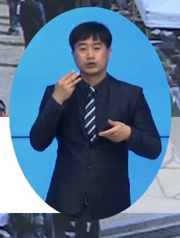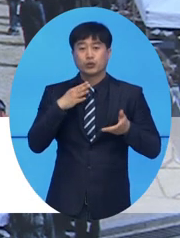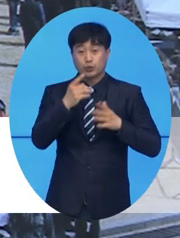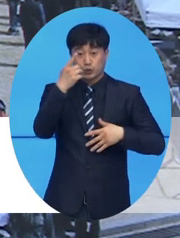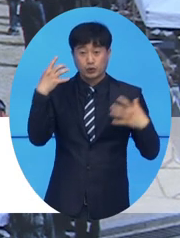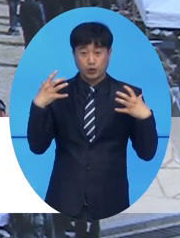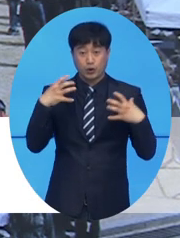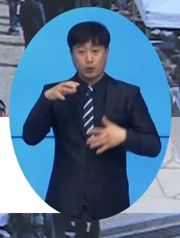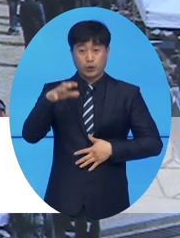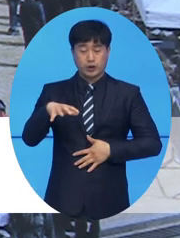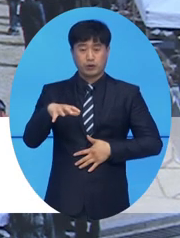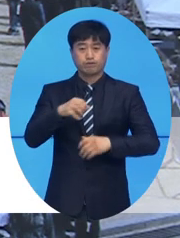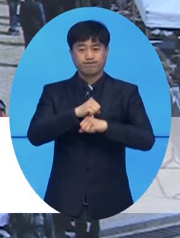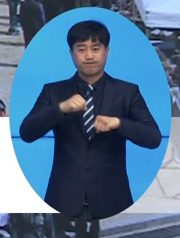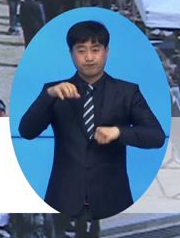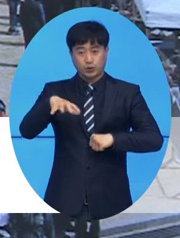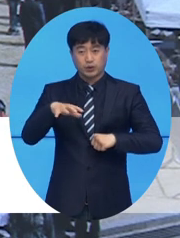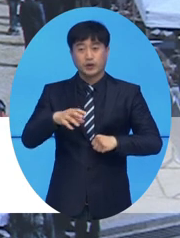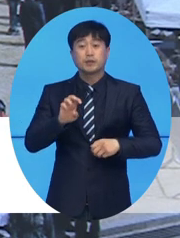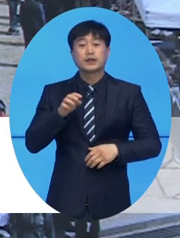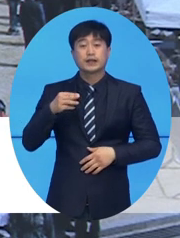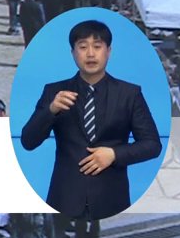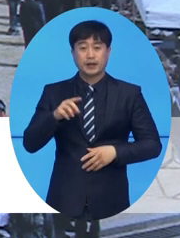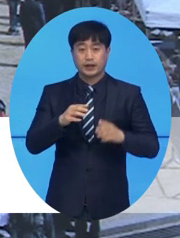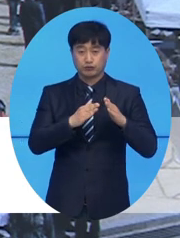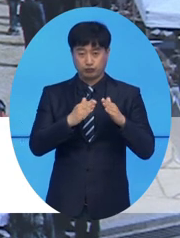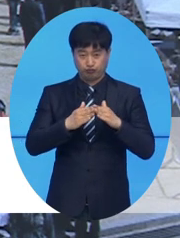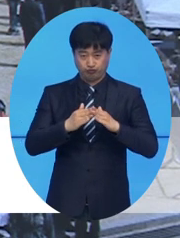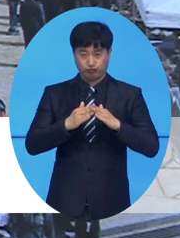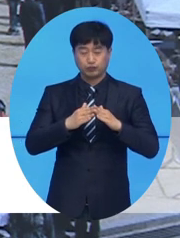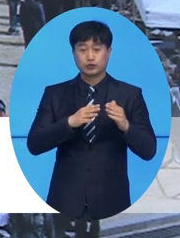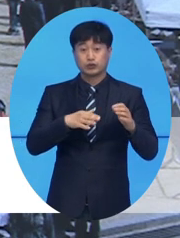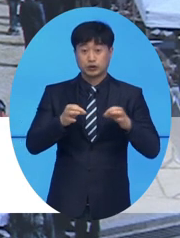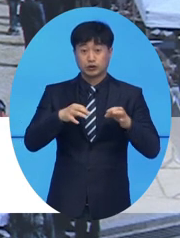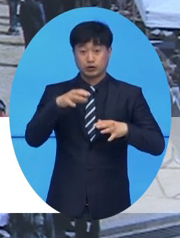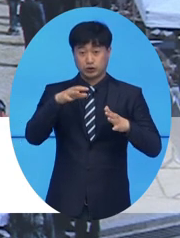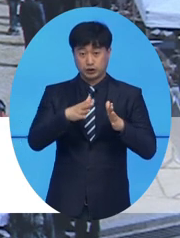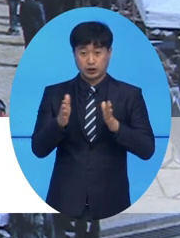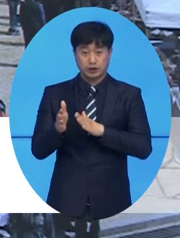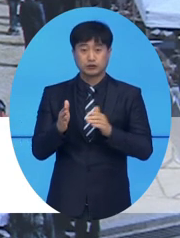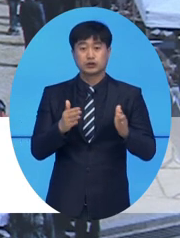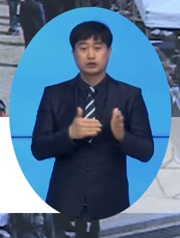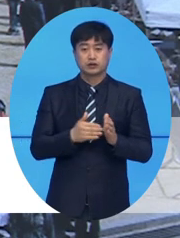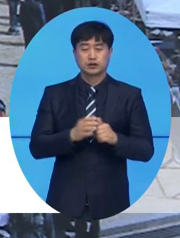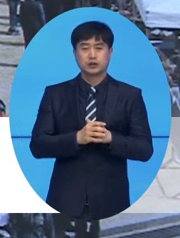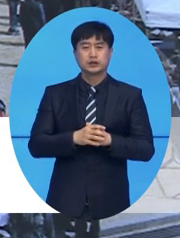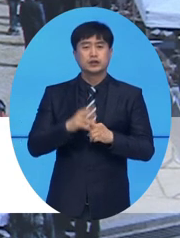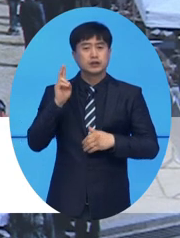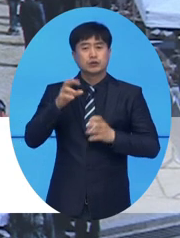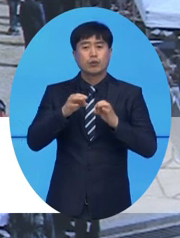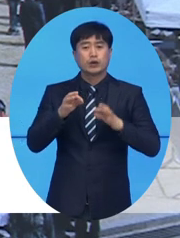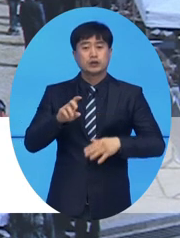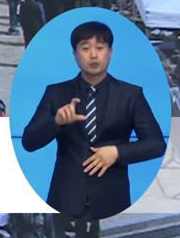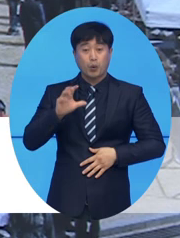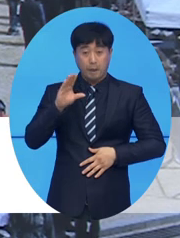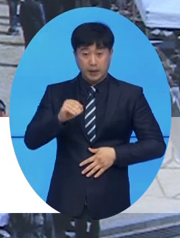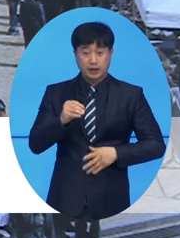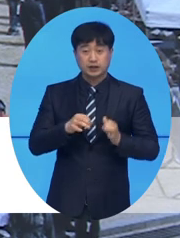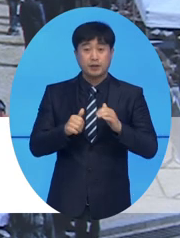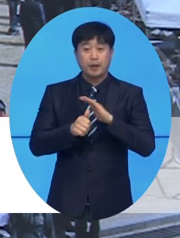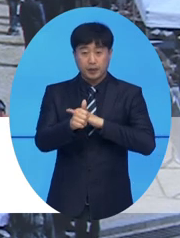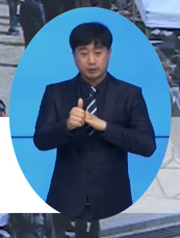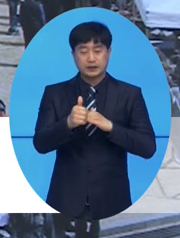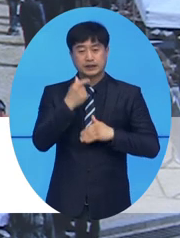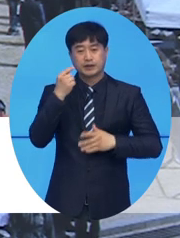열렸습니다. 다양한 먹거리와 수공예품, 즐길거리가 가득했는데요. 이틀 동안 15만 명의 상춘객이 찾아올 정도로